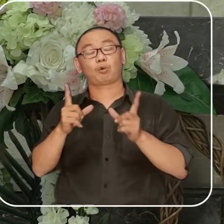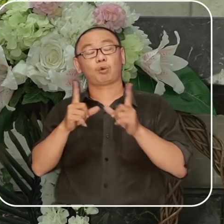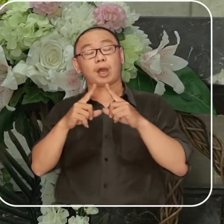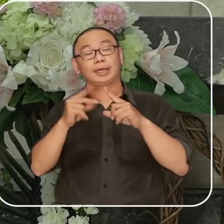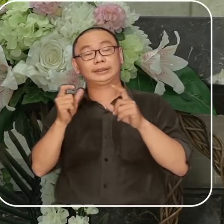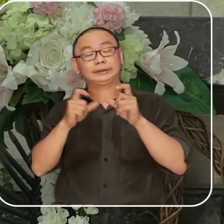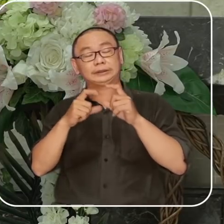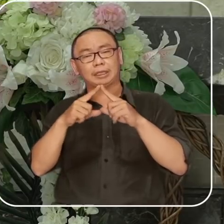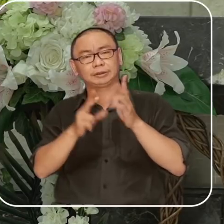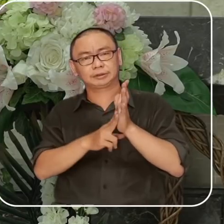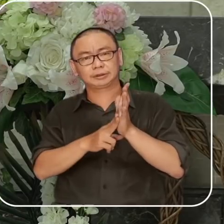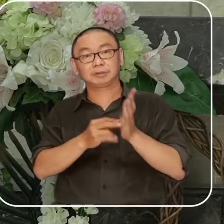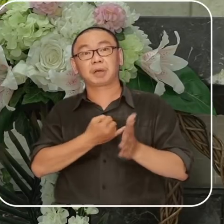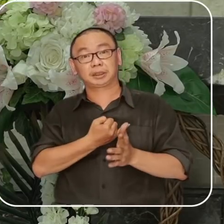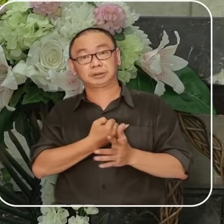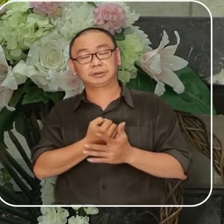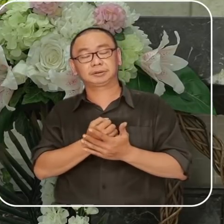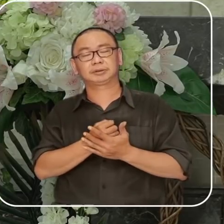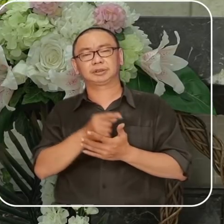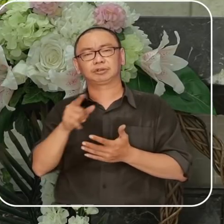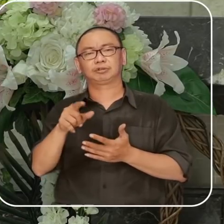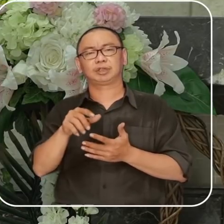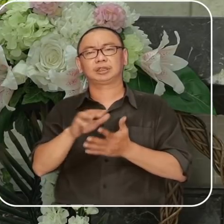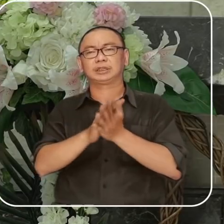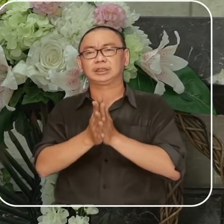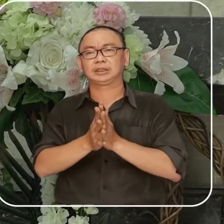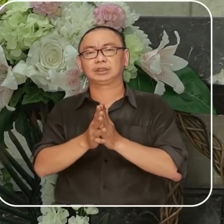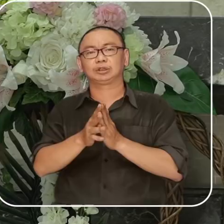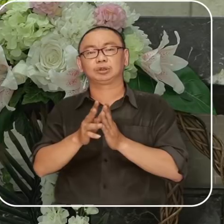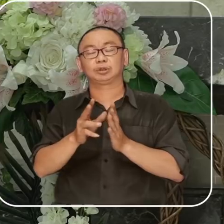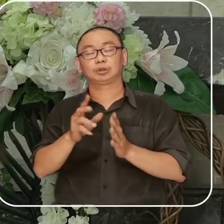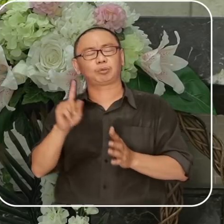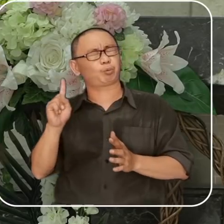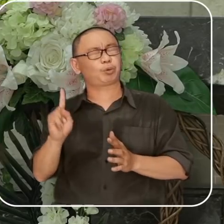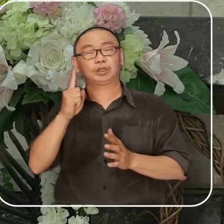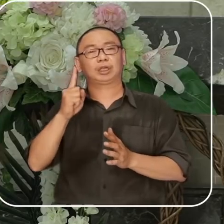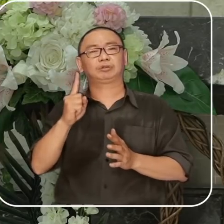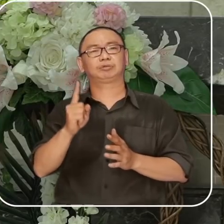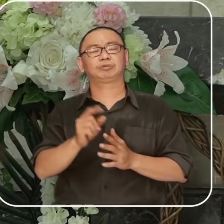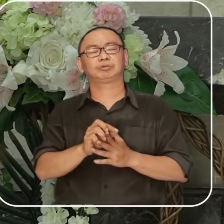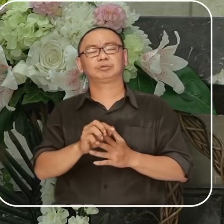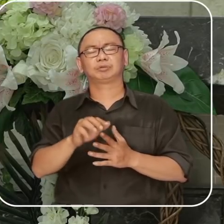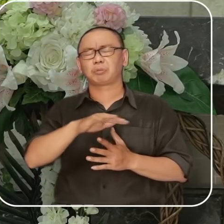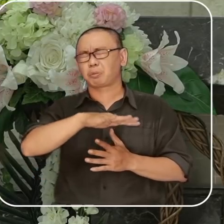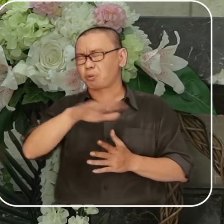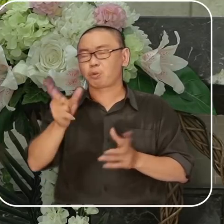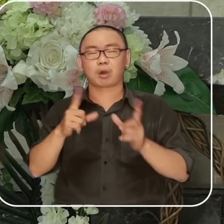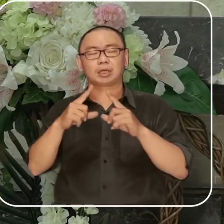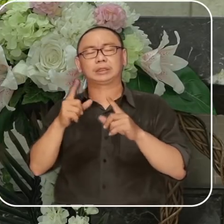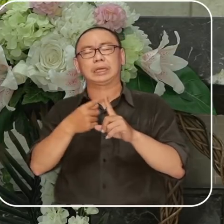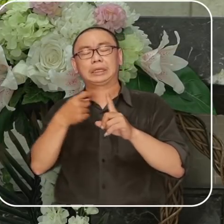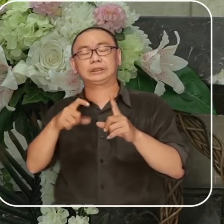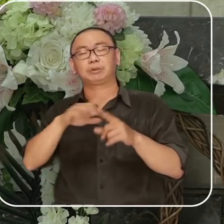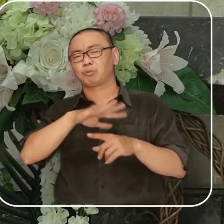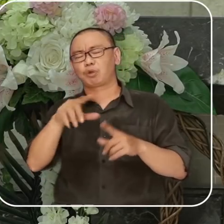warisan iman itu yang jadi nomor satu dari segala warisan yang